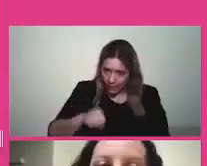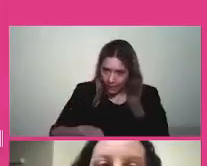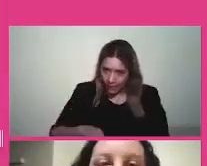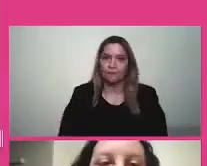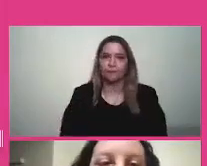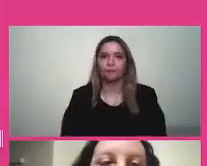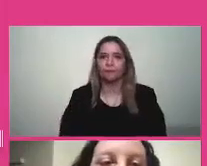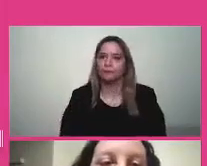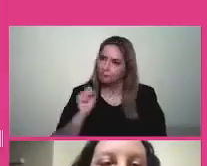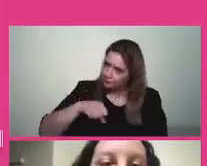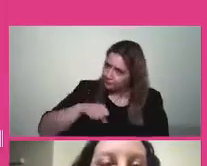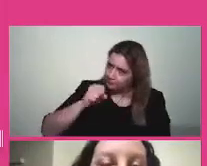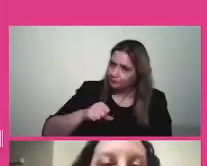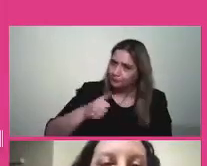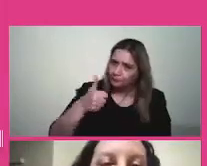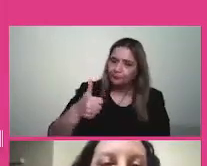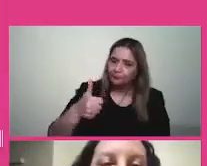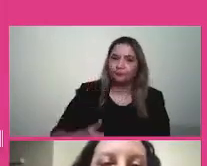Ναι.